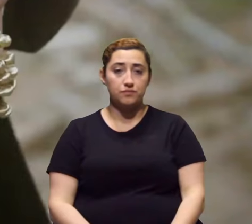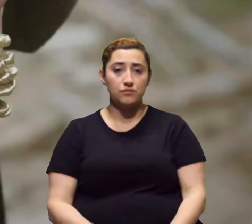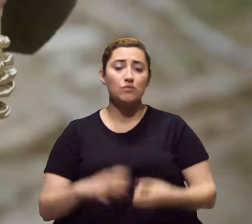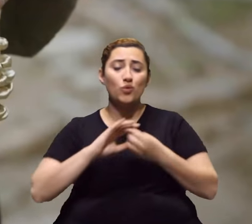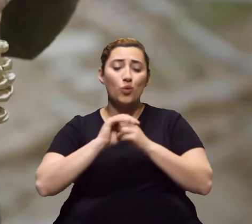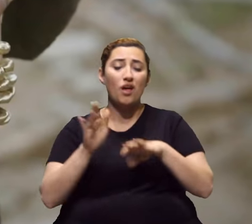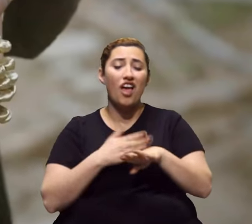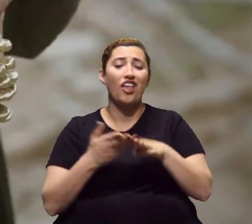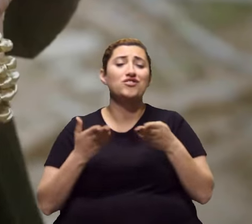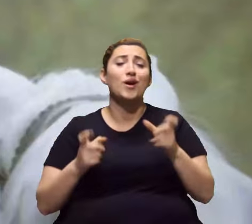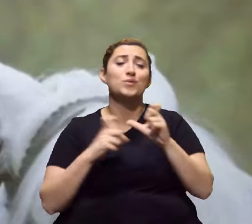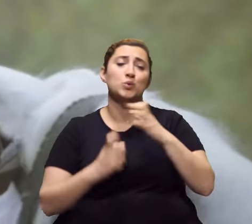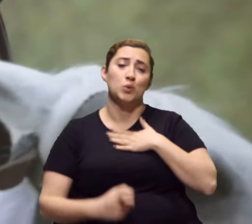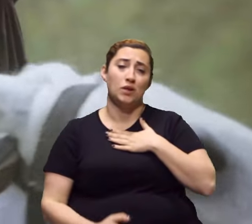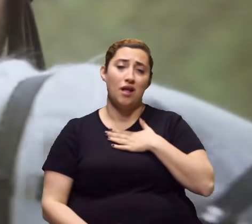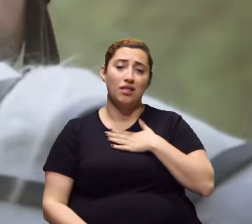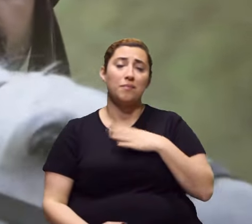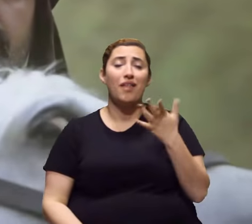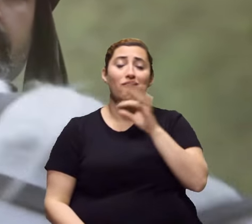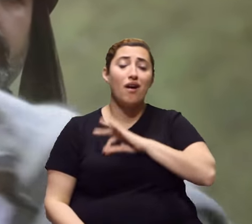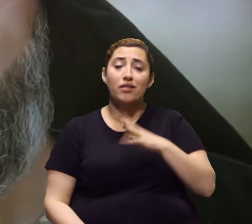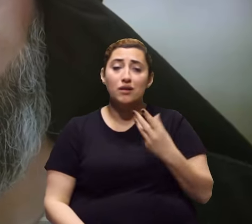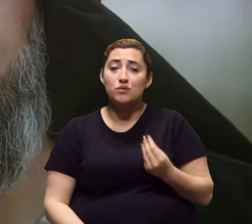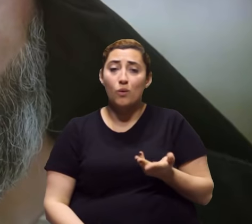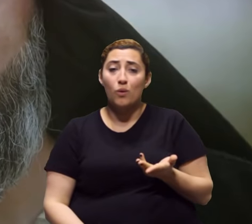Dünya malı sultanım. Neye yarar?